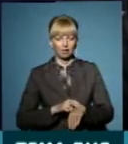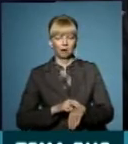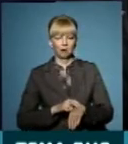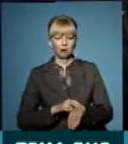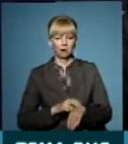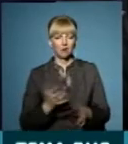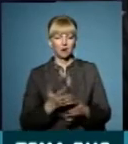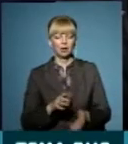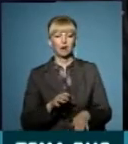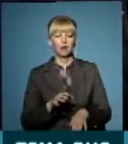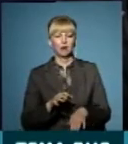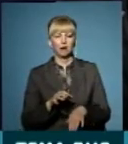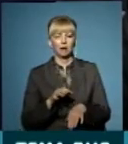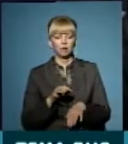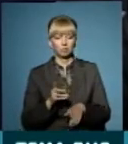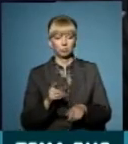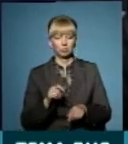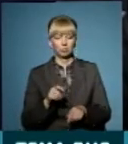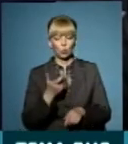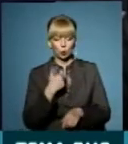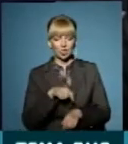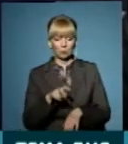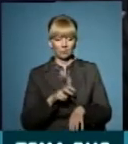його, який проводиться, він в себе